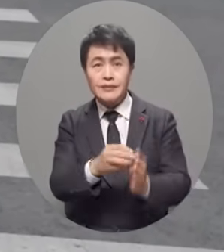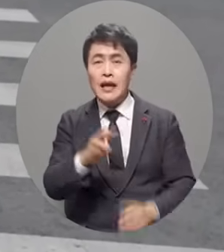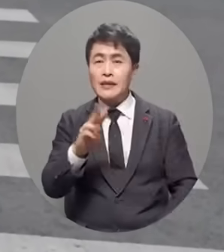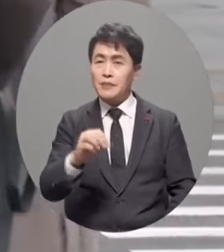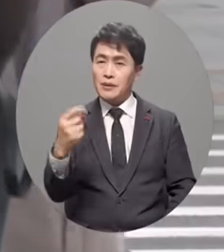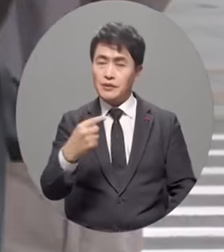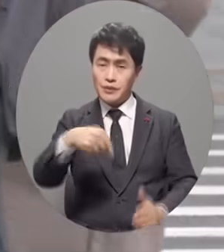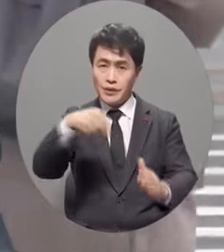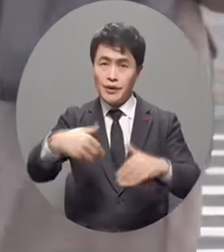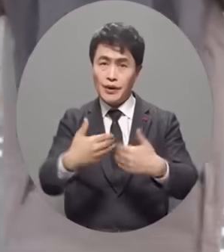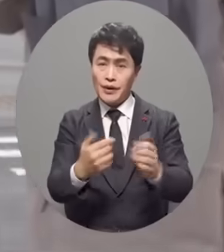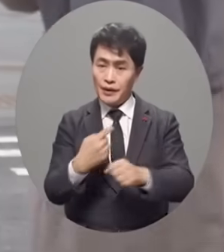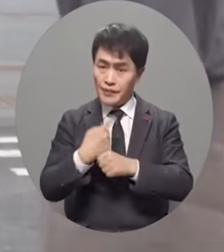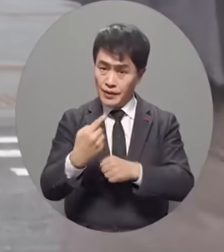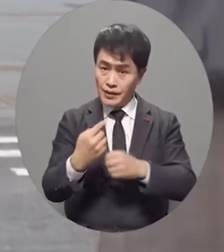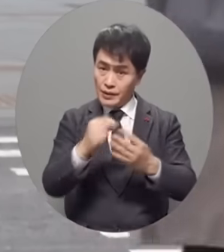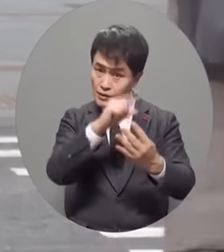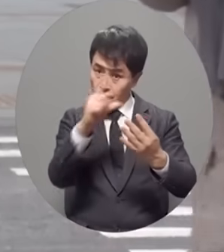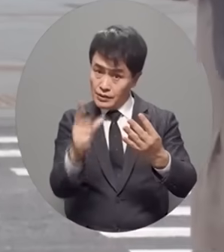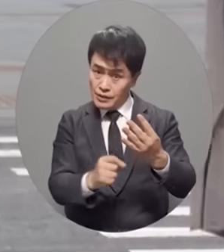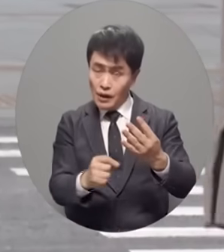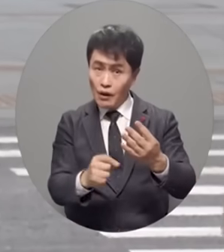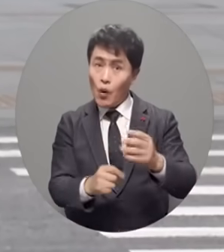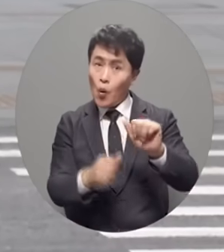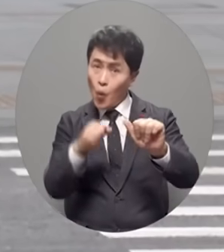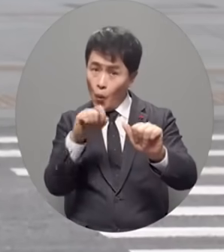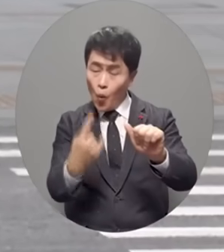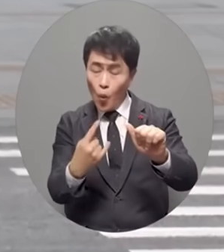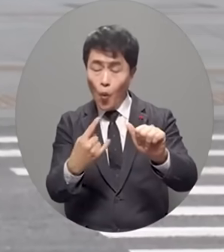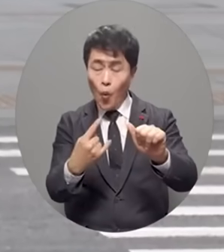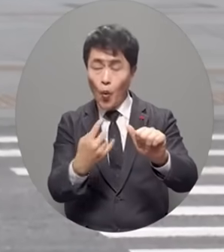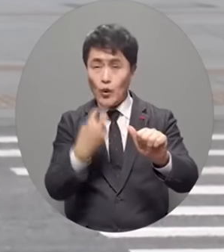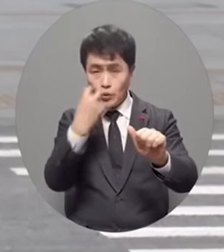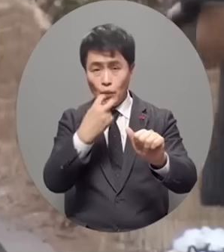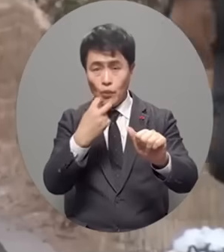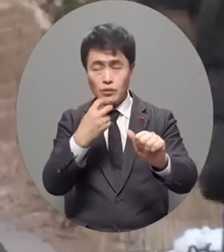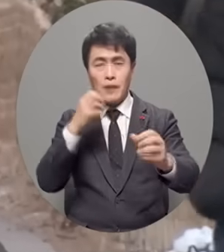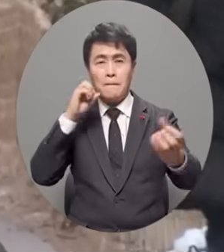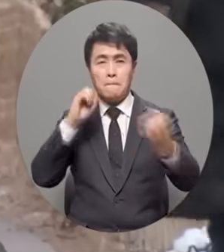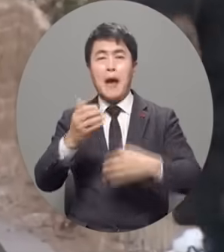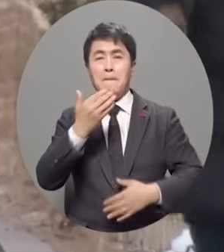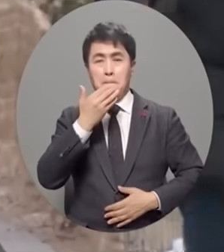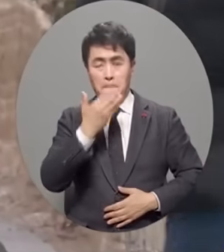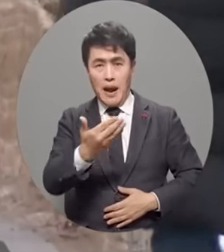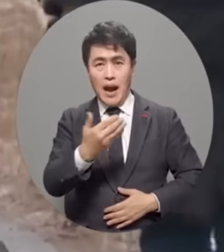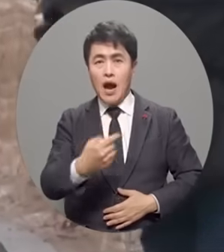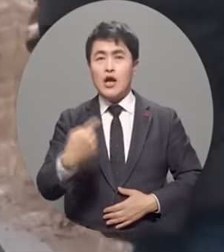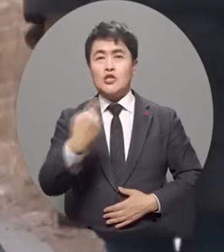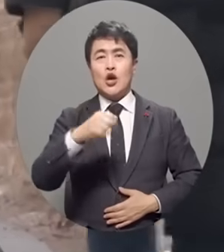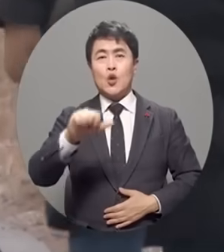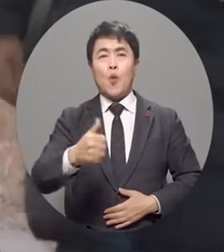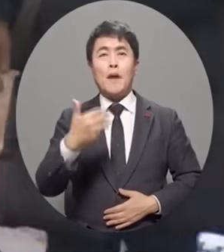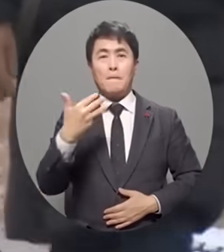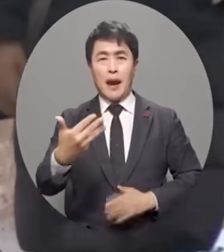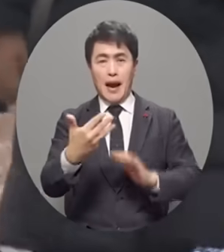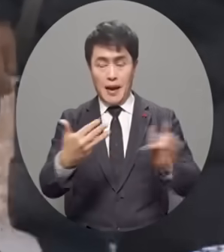명 중 내년 4월까지 5번의 조사에 모두 응답할 것이라고 밝힌 1,508명의 패널을 대상으로